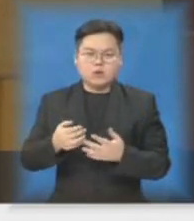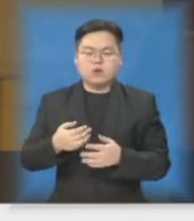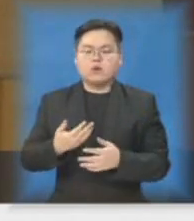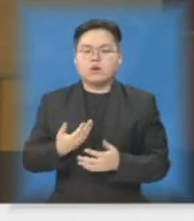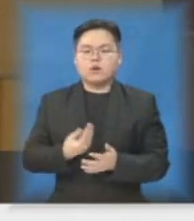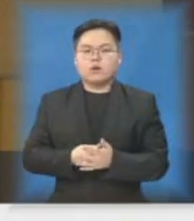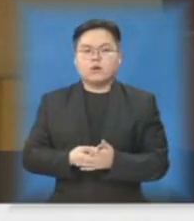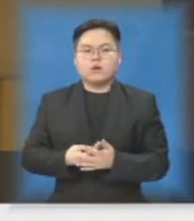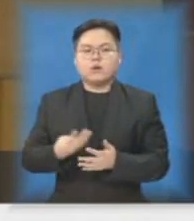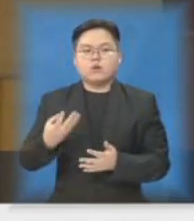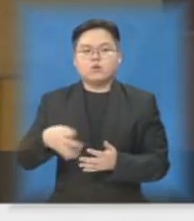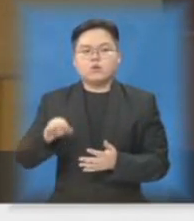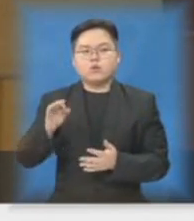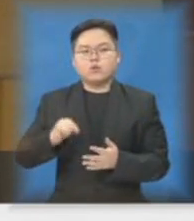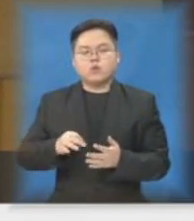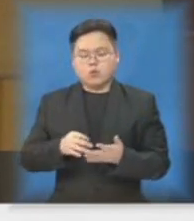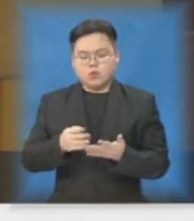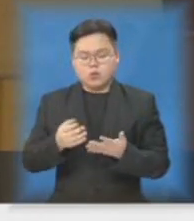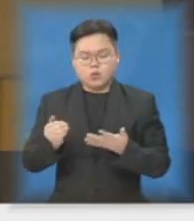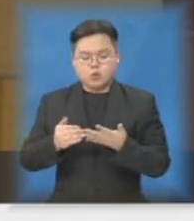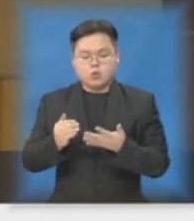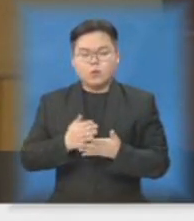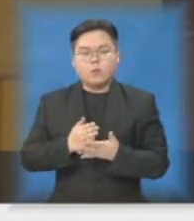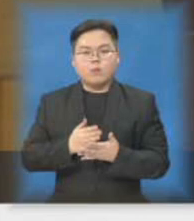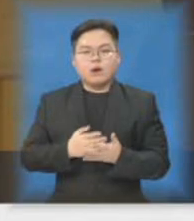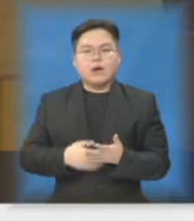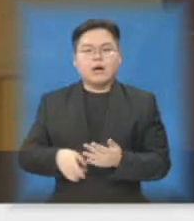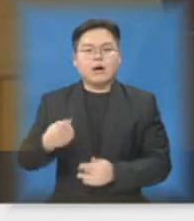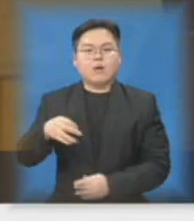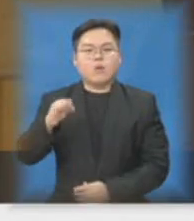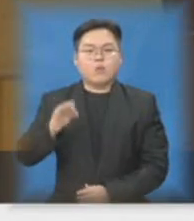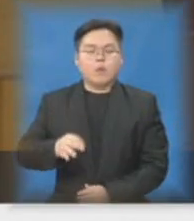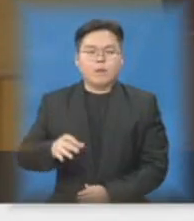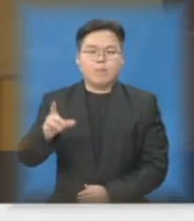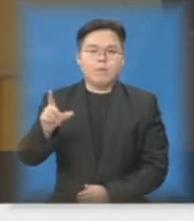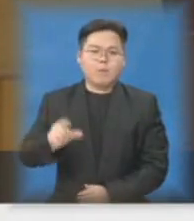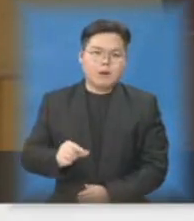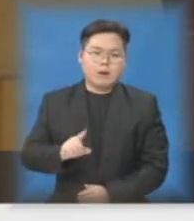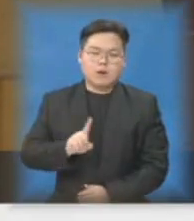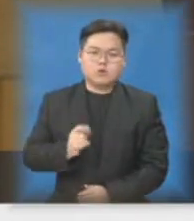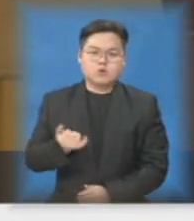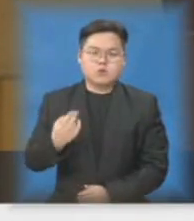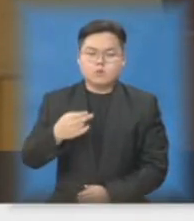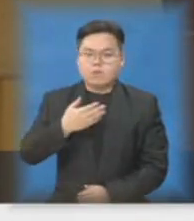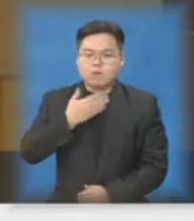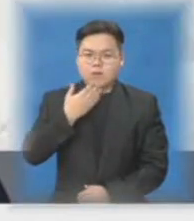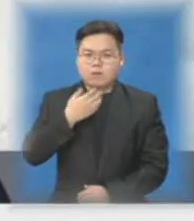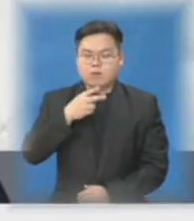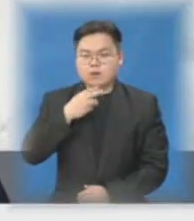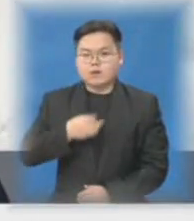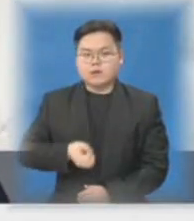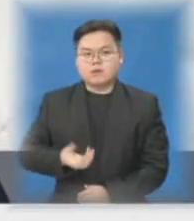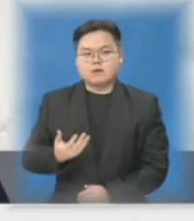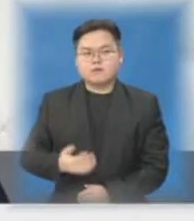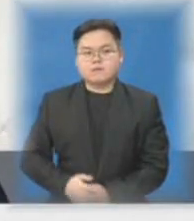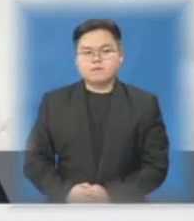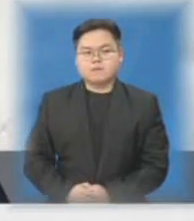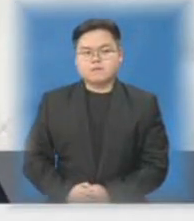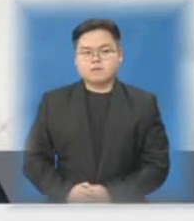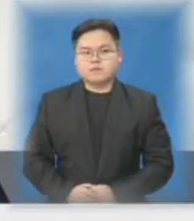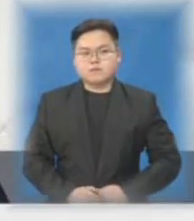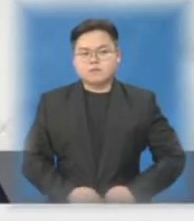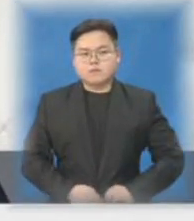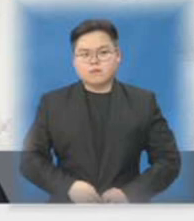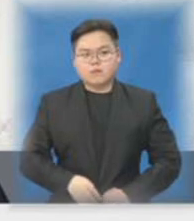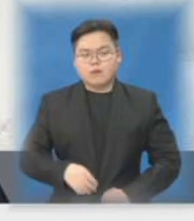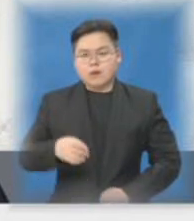45% бол дунд зэргийн эрсдэлтэй амжилт. А дунд 60% бол бага эрсдэлтэй гэсэн амжилт орсон байна. За эх